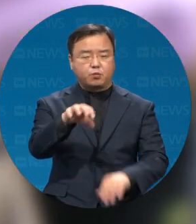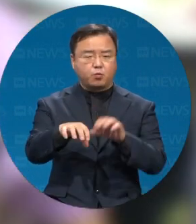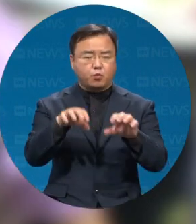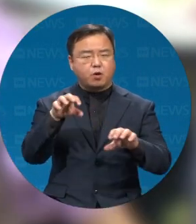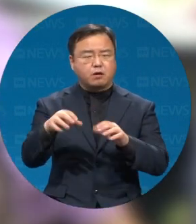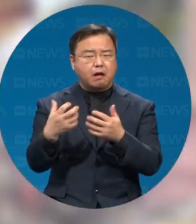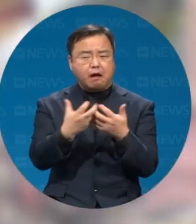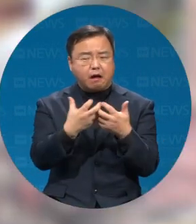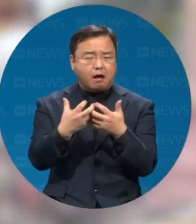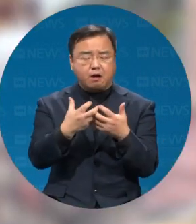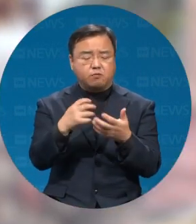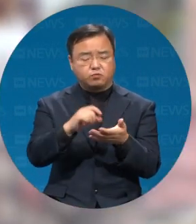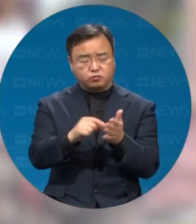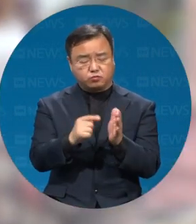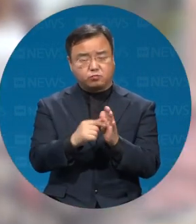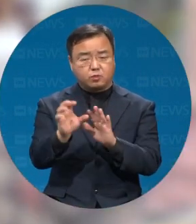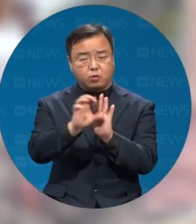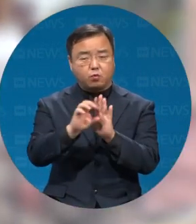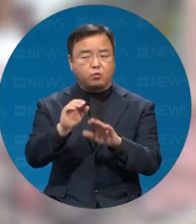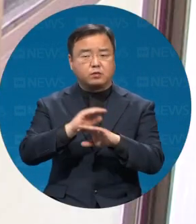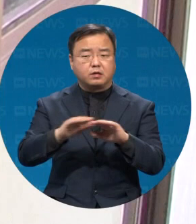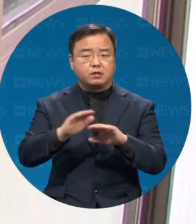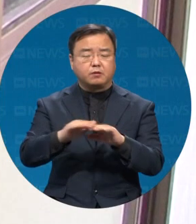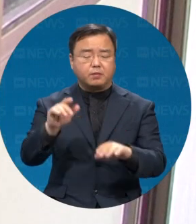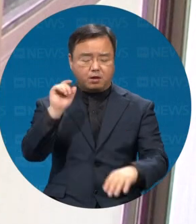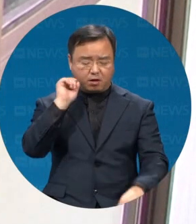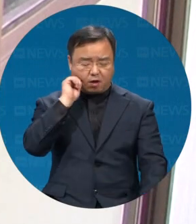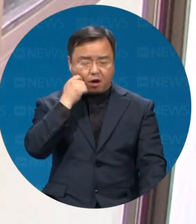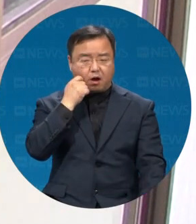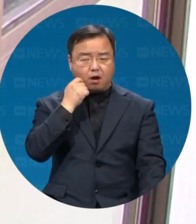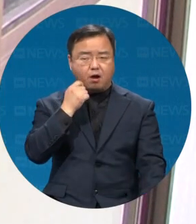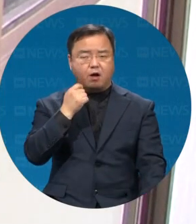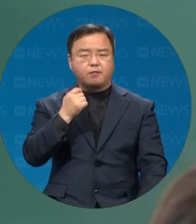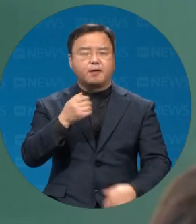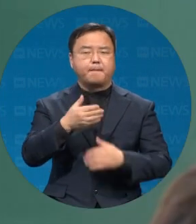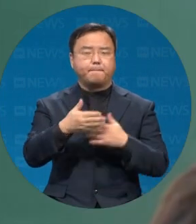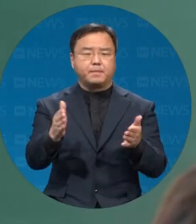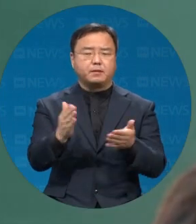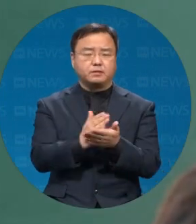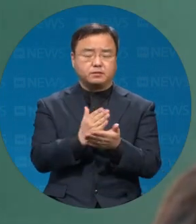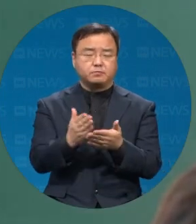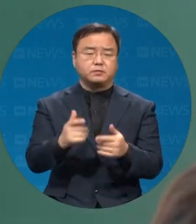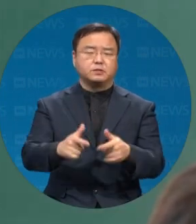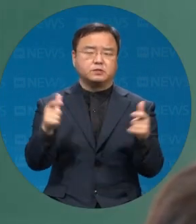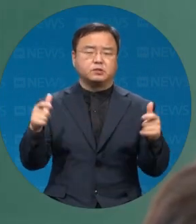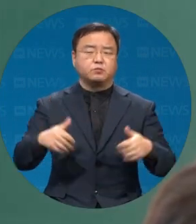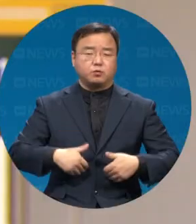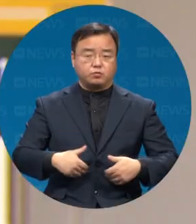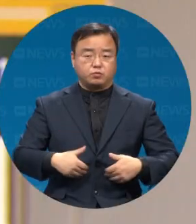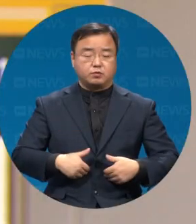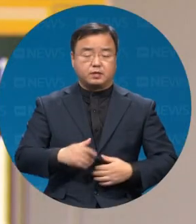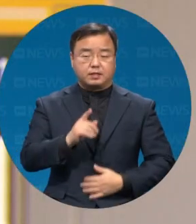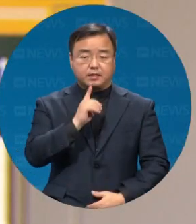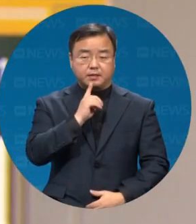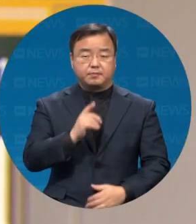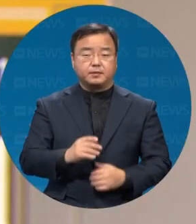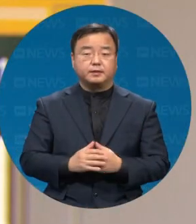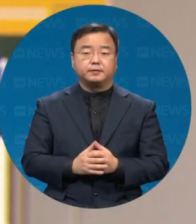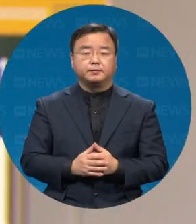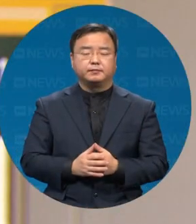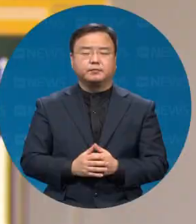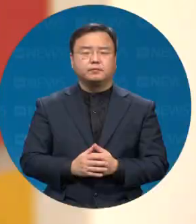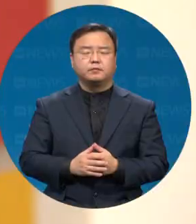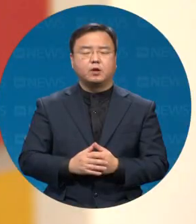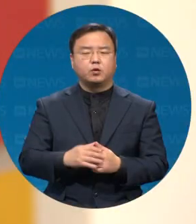대응에 어려움을 겪고 있는데 학급에 내려 학생을 분산 하기 위해서라도 교사가 더 필요하다는 겁니다 고교 학점 제